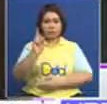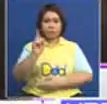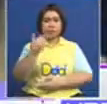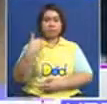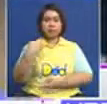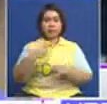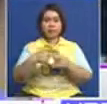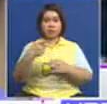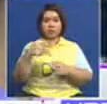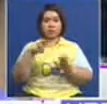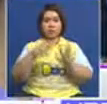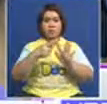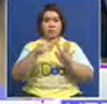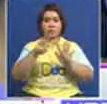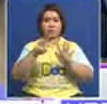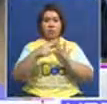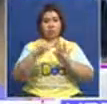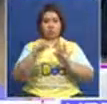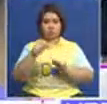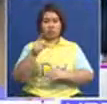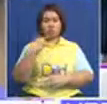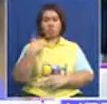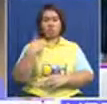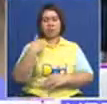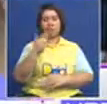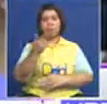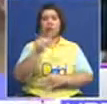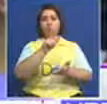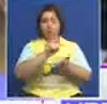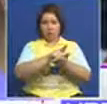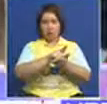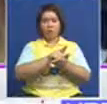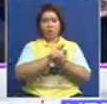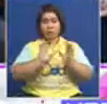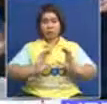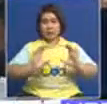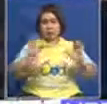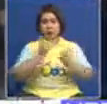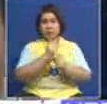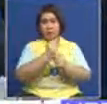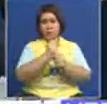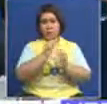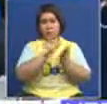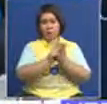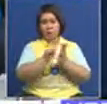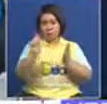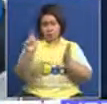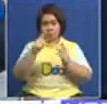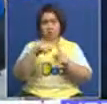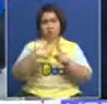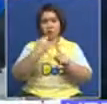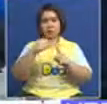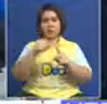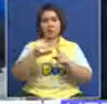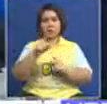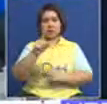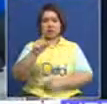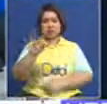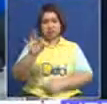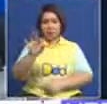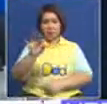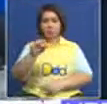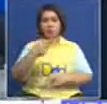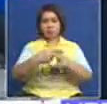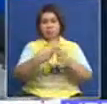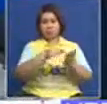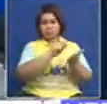ฒิถาวรศิริที่ปรึกษาสบ.10ยื่นหนังสือลาออกจากราชการไปตั้งแต่วันที่29ตุลาคมที่ผ่านมาซึ่งได้ลงนาม